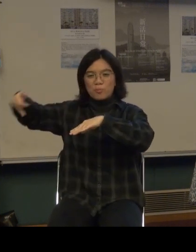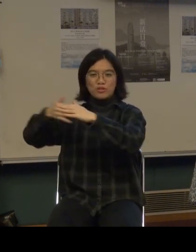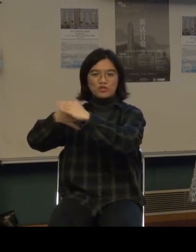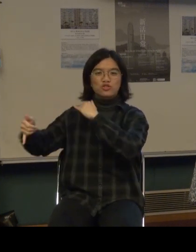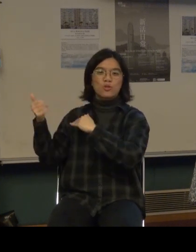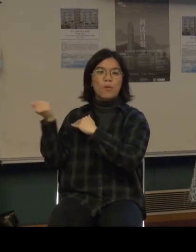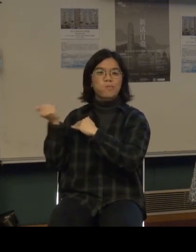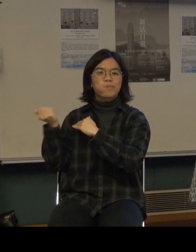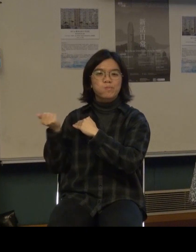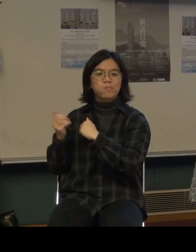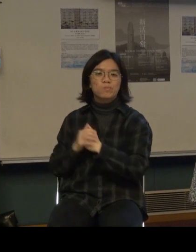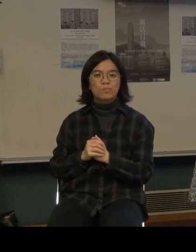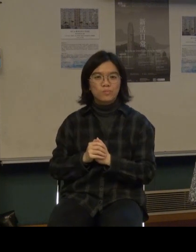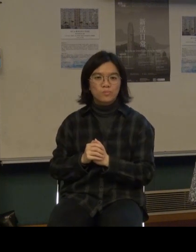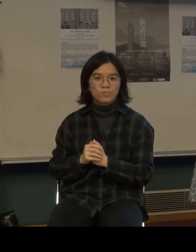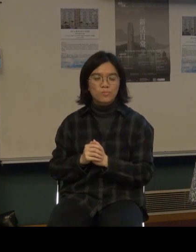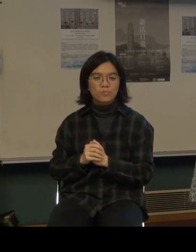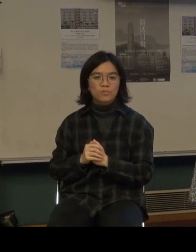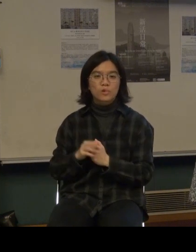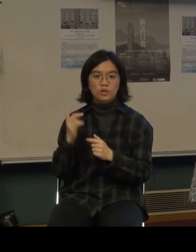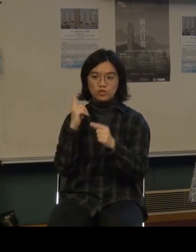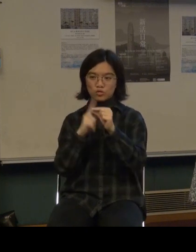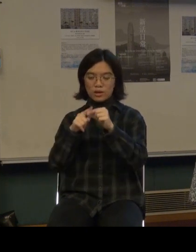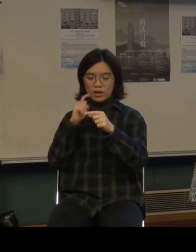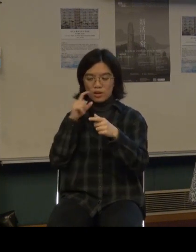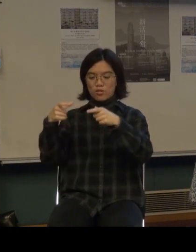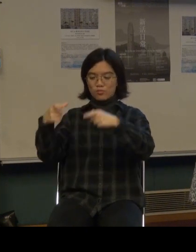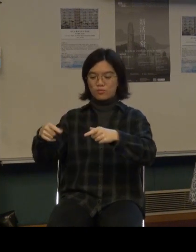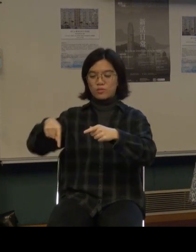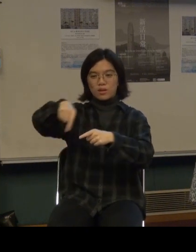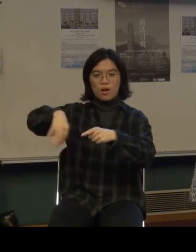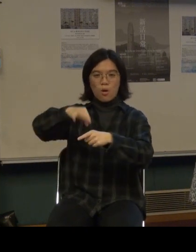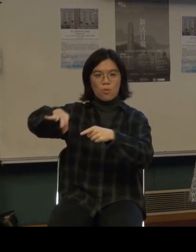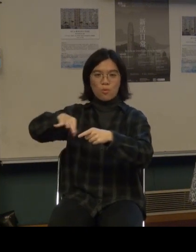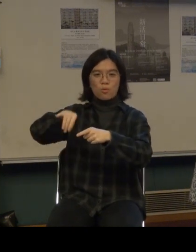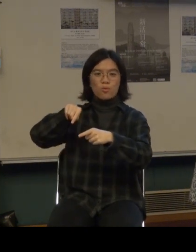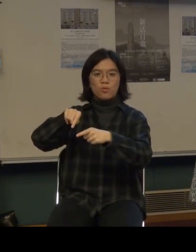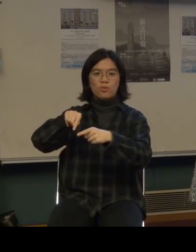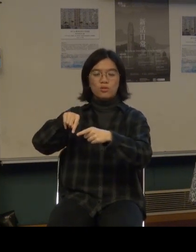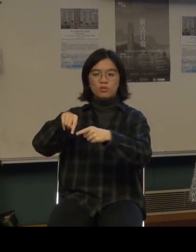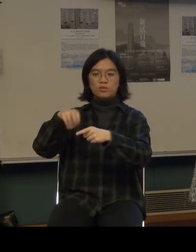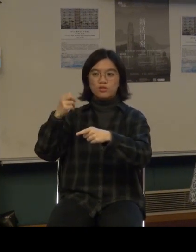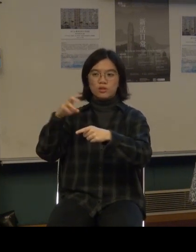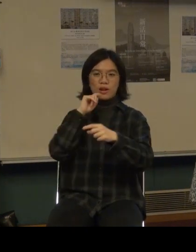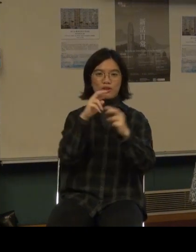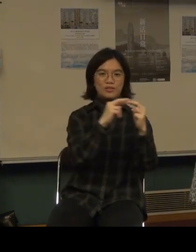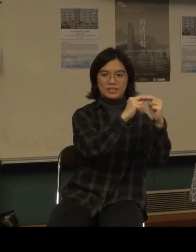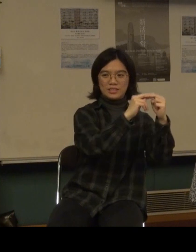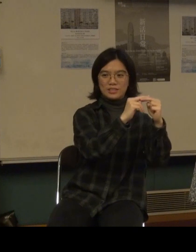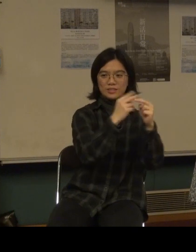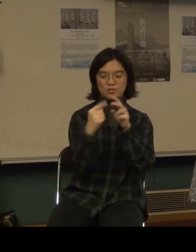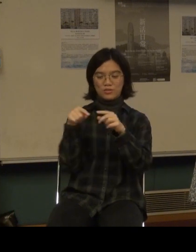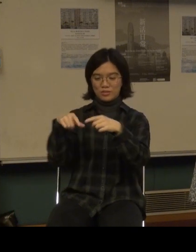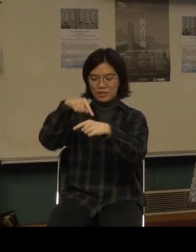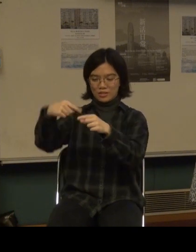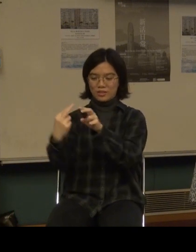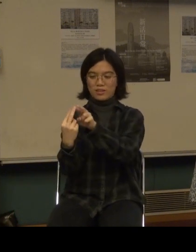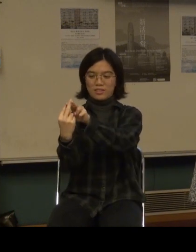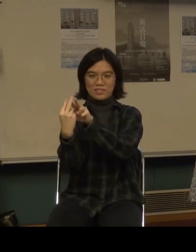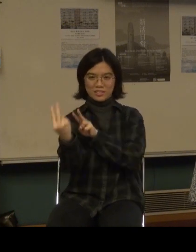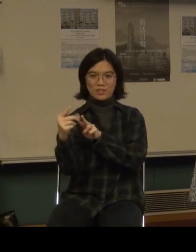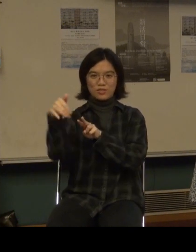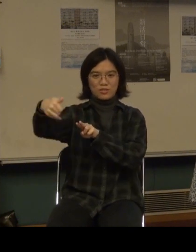間咧就有一個大嘅天井啦嚇。咁然後咧，亦都有一條橋咧係駁住兩邊嘅。中間